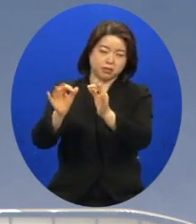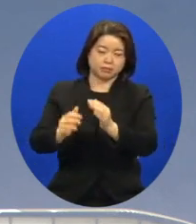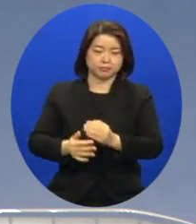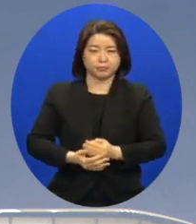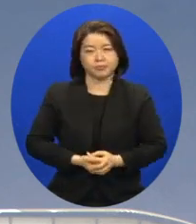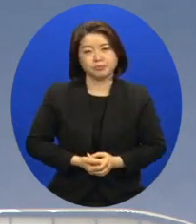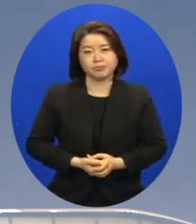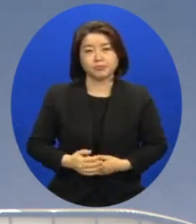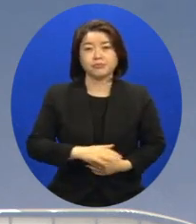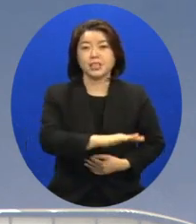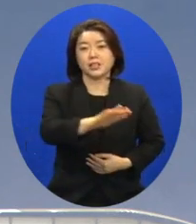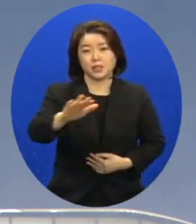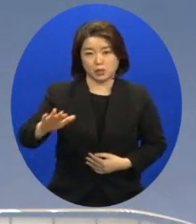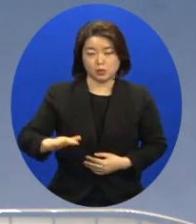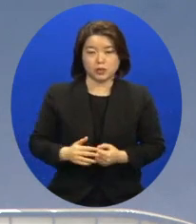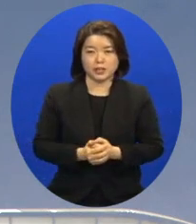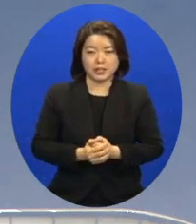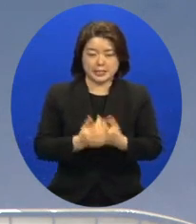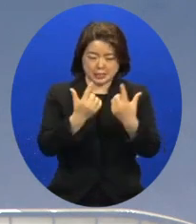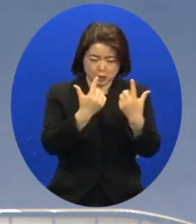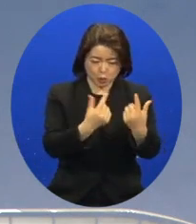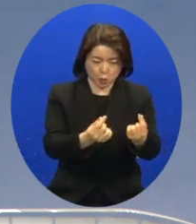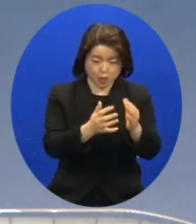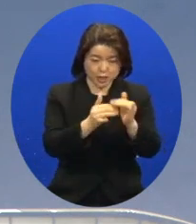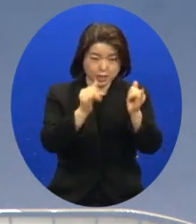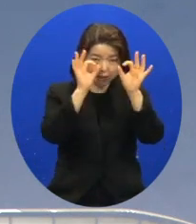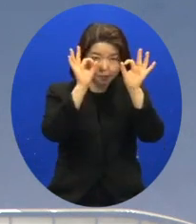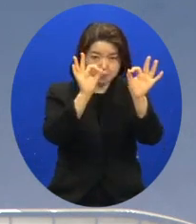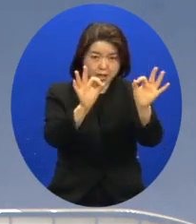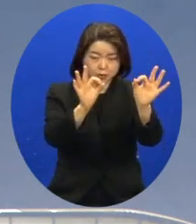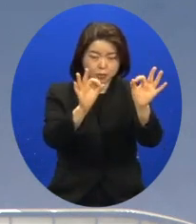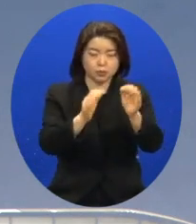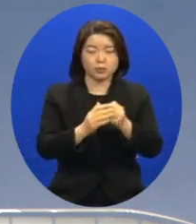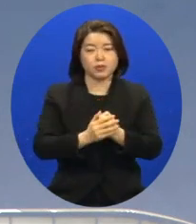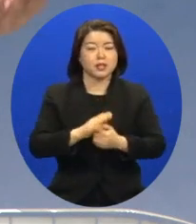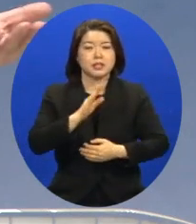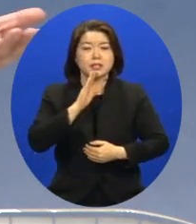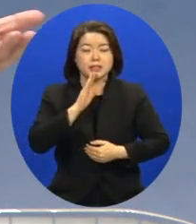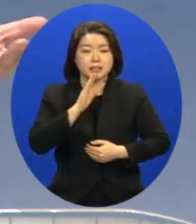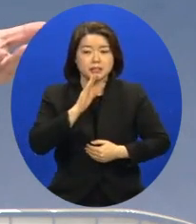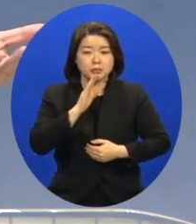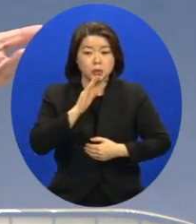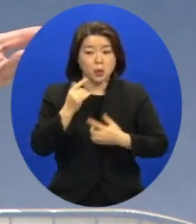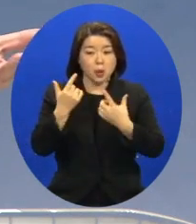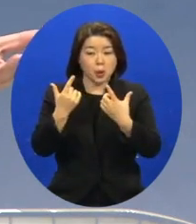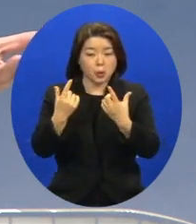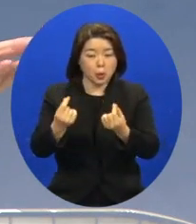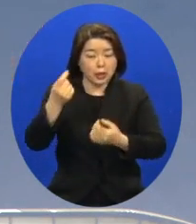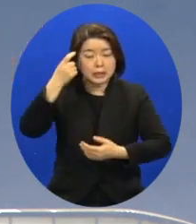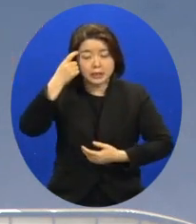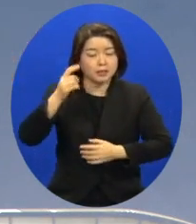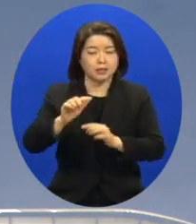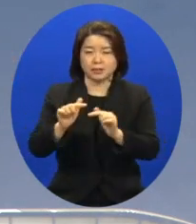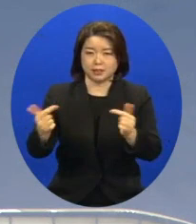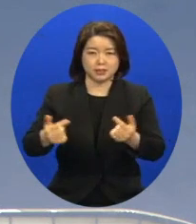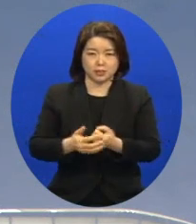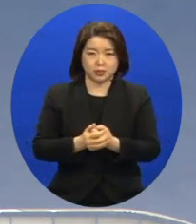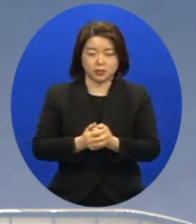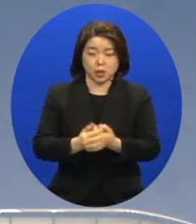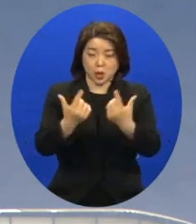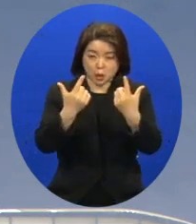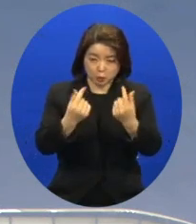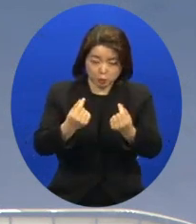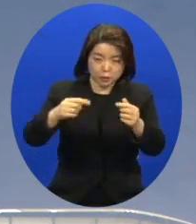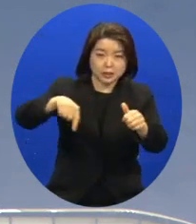여러분, 우리가 똑같은 사람을 보아도 사실은 다 같이 보는 건 아닙니다. 우리가 똑같은